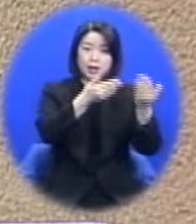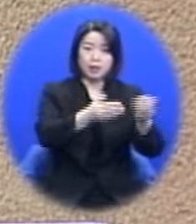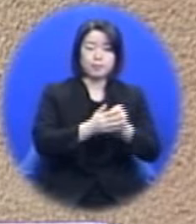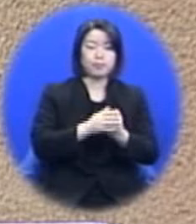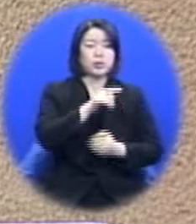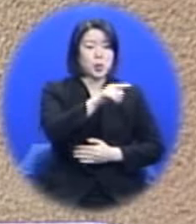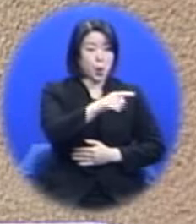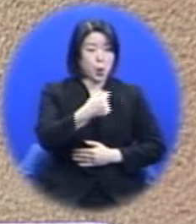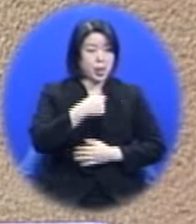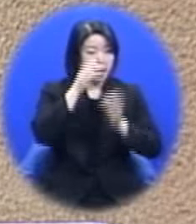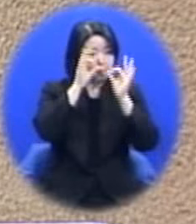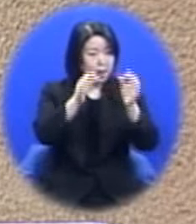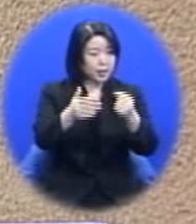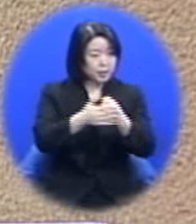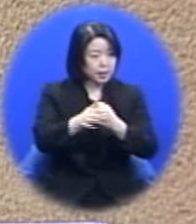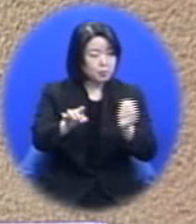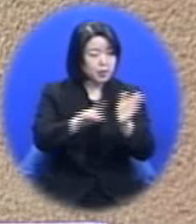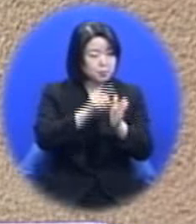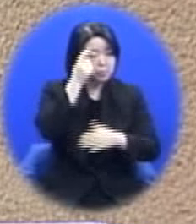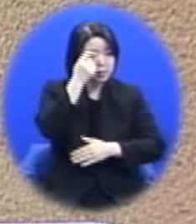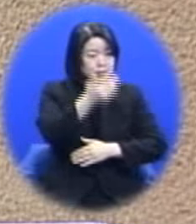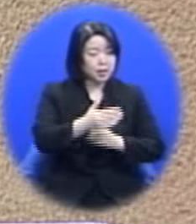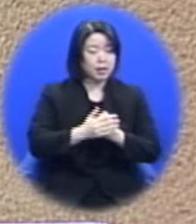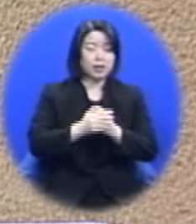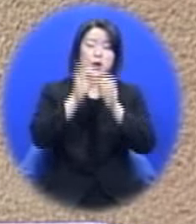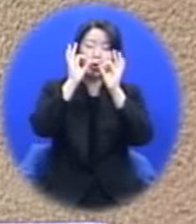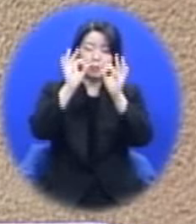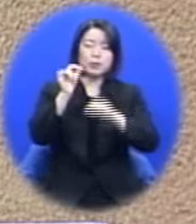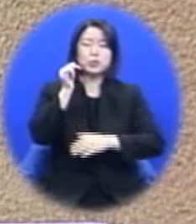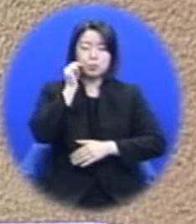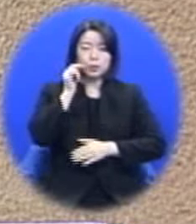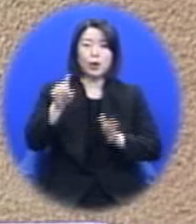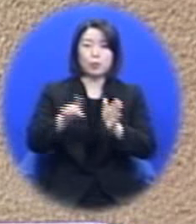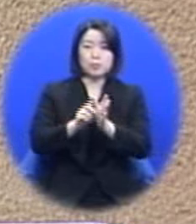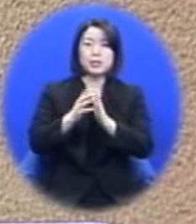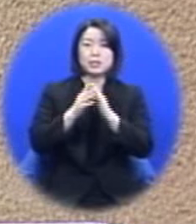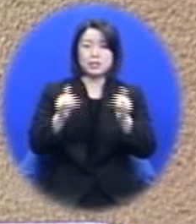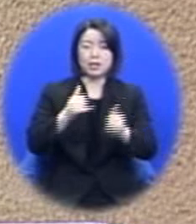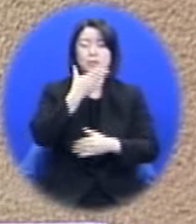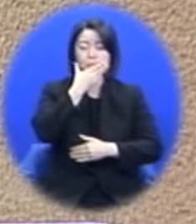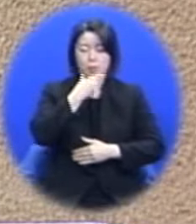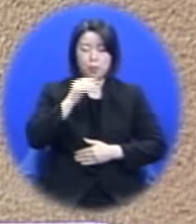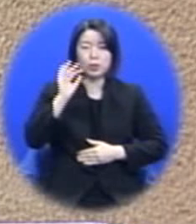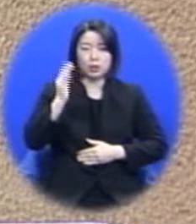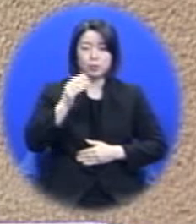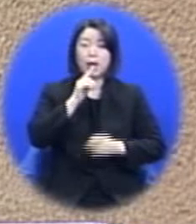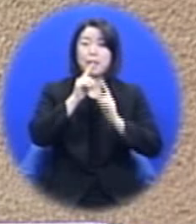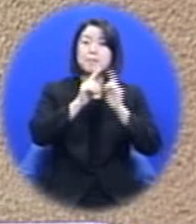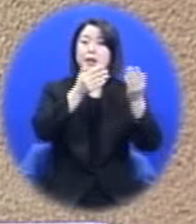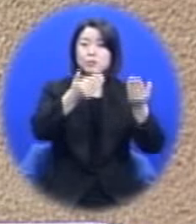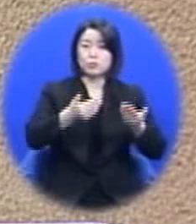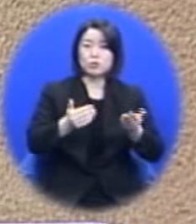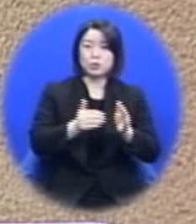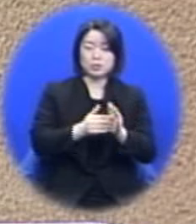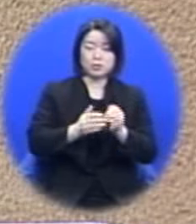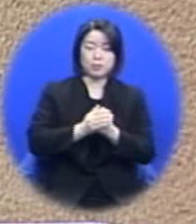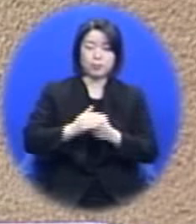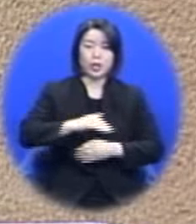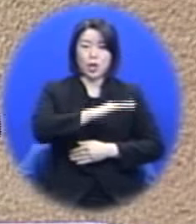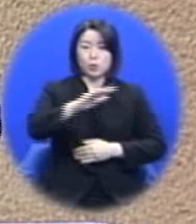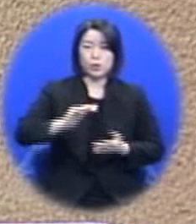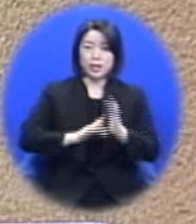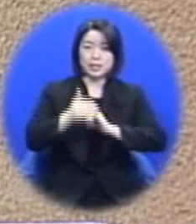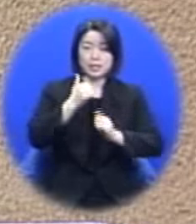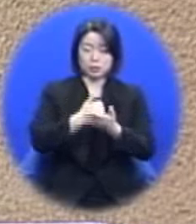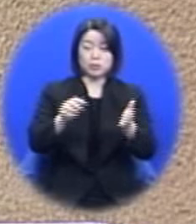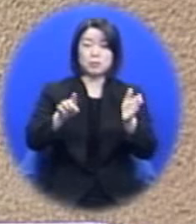나를 본고로 믿느냐? 보지 못하고 믿는 자들은 복되도다. 그런 말씀을 하셨습니다. 우리가 예수님을